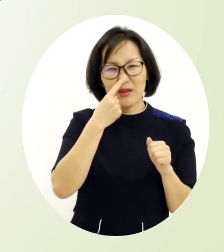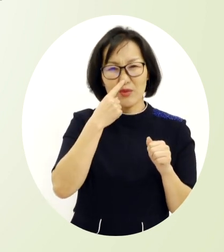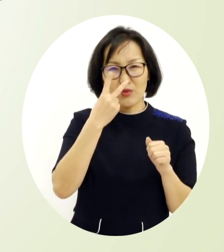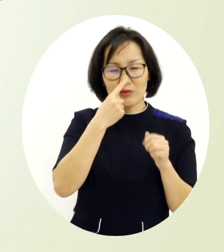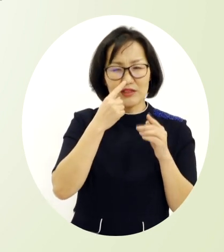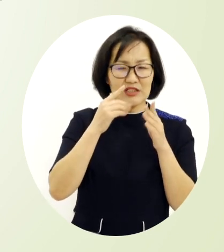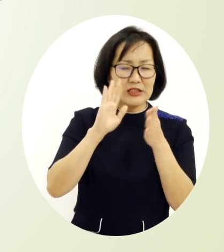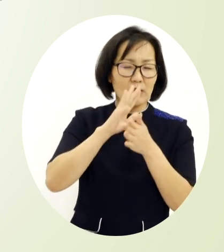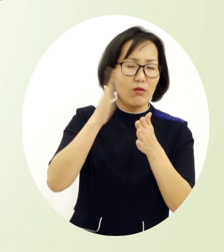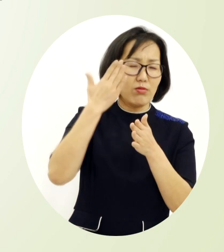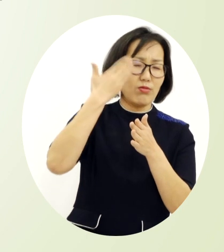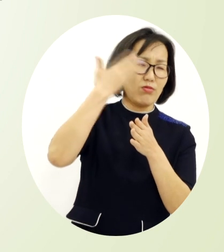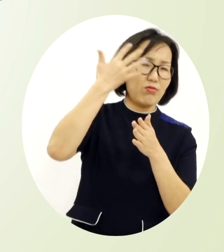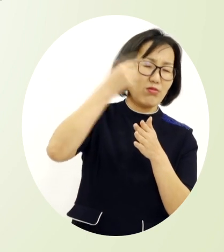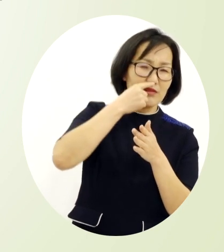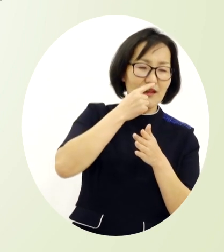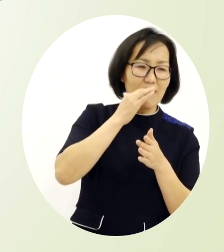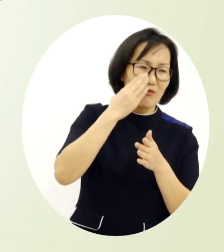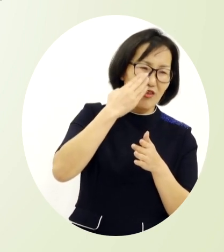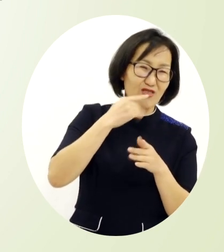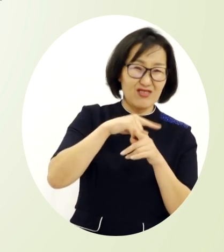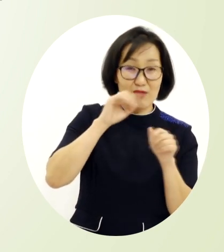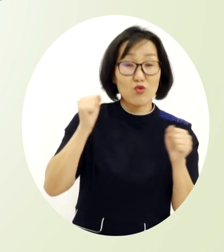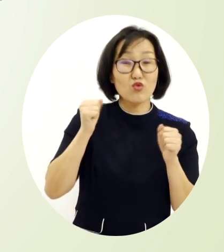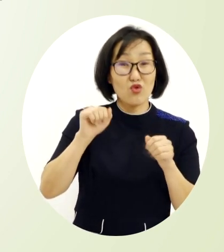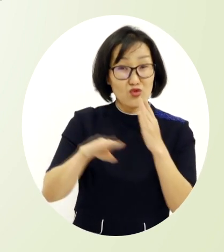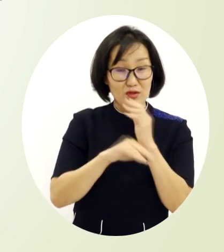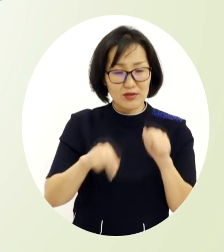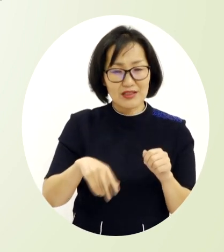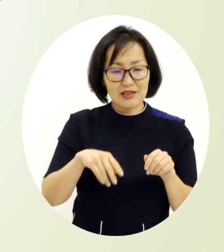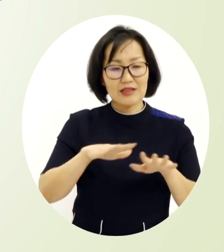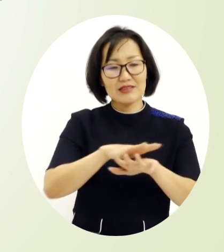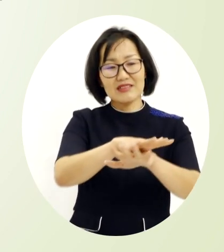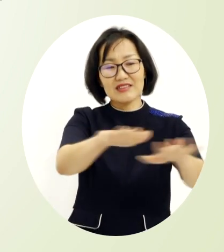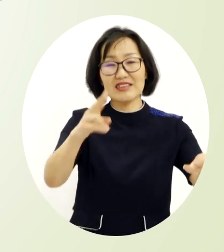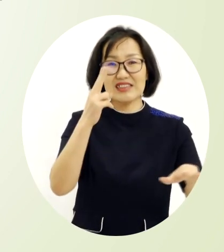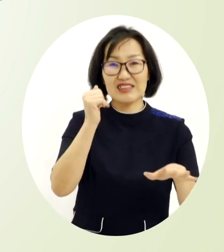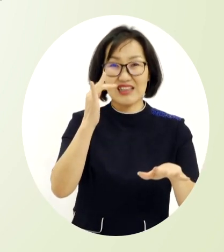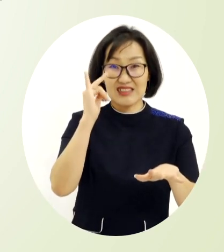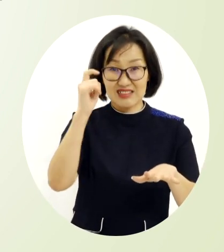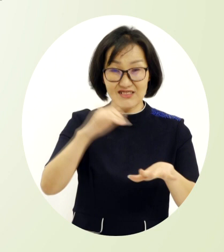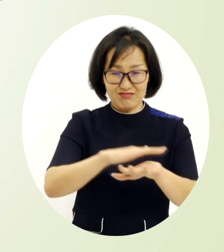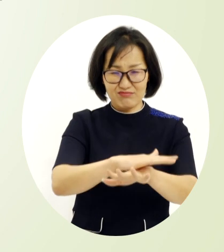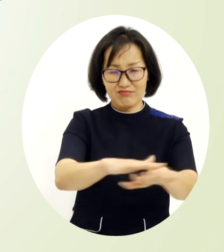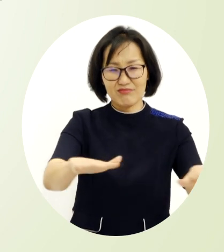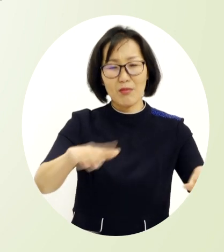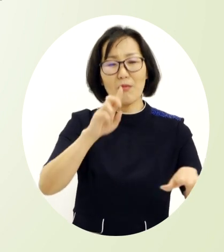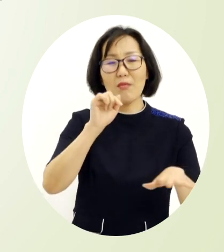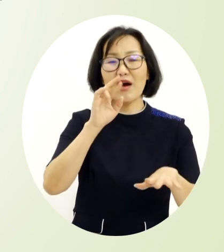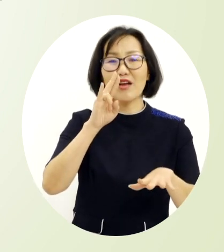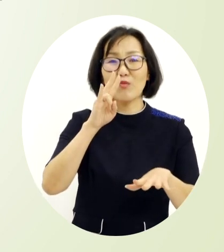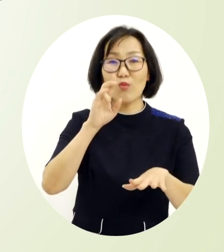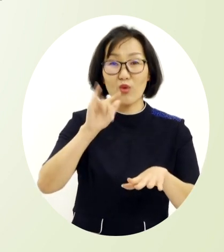хилээрэ хайр найргүй хайрн долоон. Цасан хөнжлөө нөмөрсөн баян булгын тал цагаан